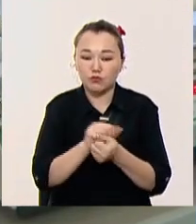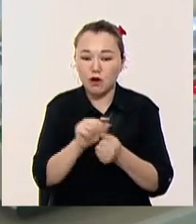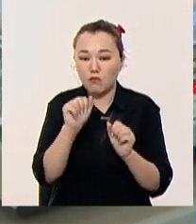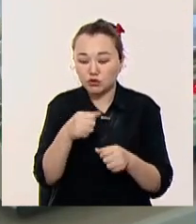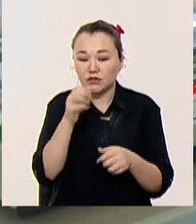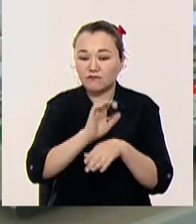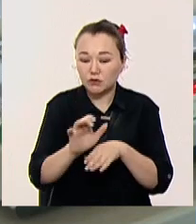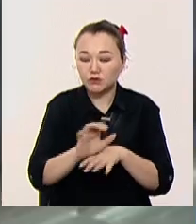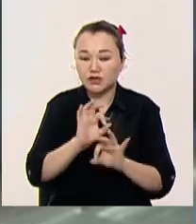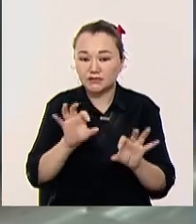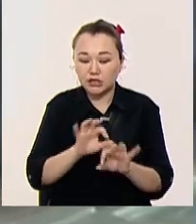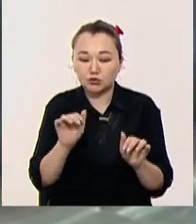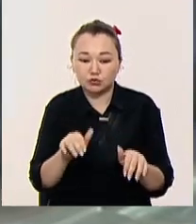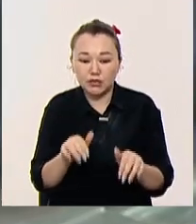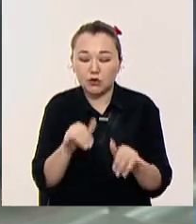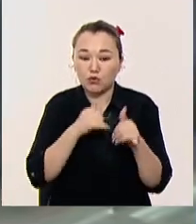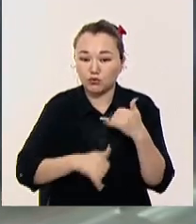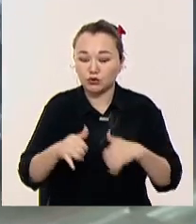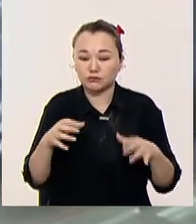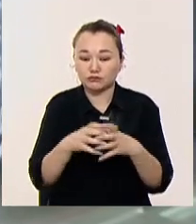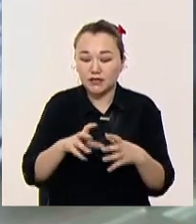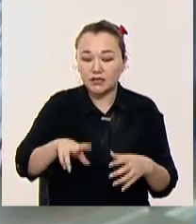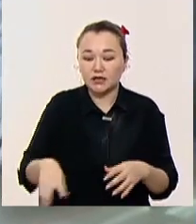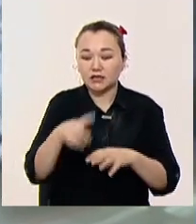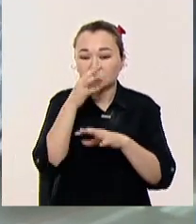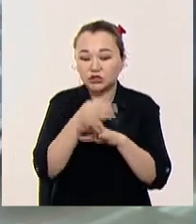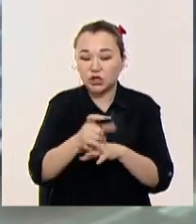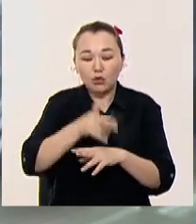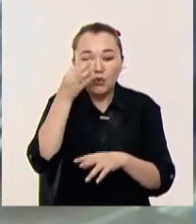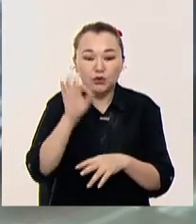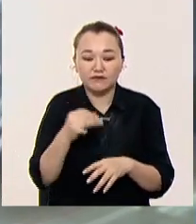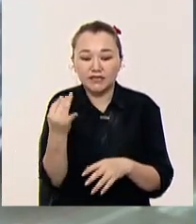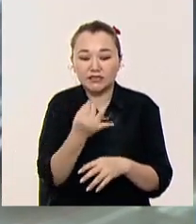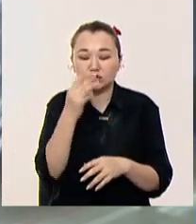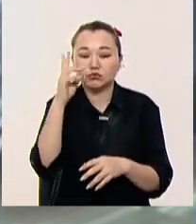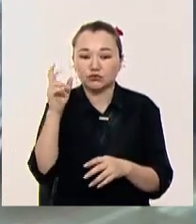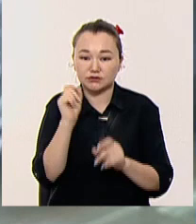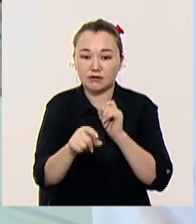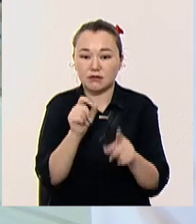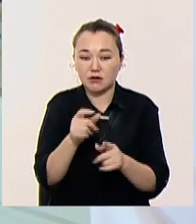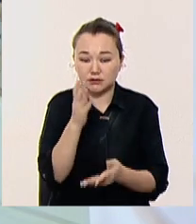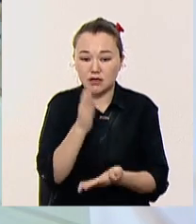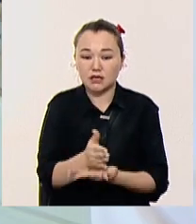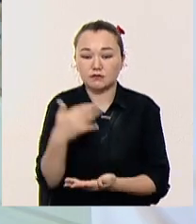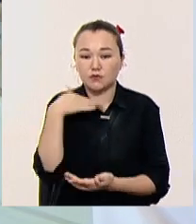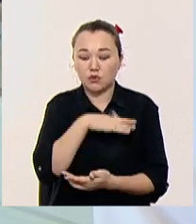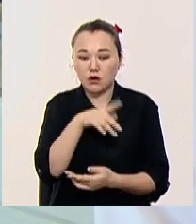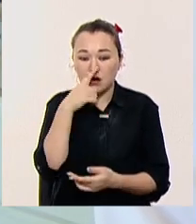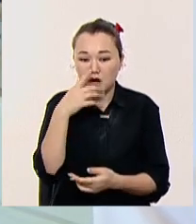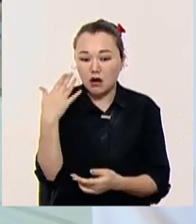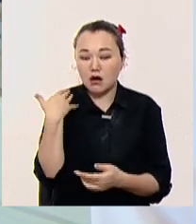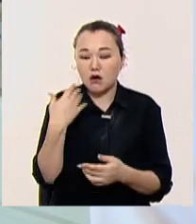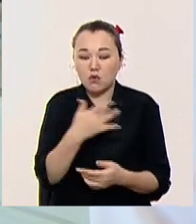Ал зертханада жұмыс істеп жүрген тәлімгерлер топ жетекшісінің айтуынша, бұл тәжірибеге қызығушылық білдіріп жатқандар көбейген. Жақында бізде